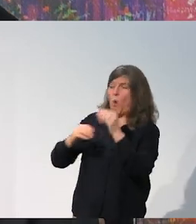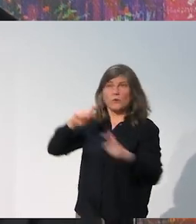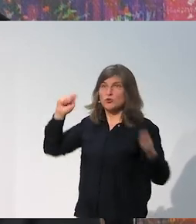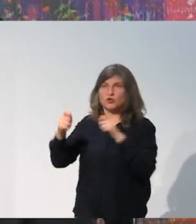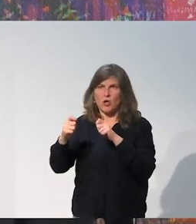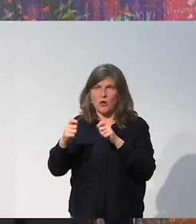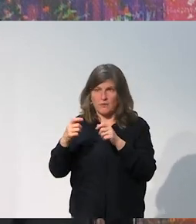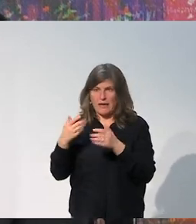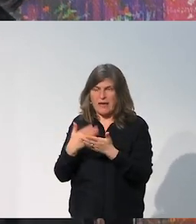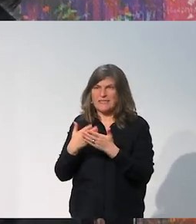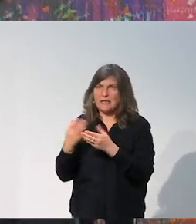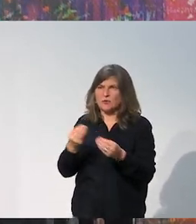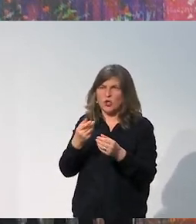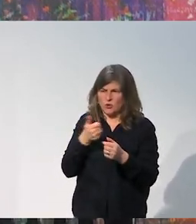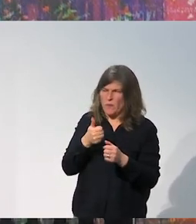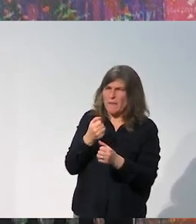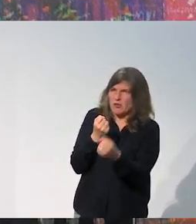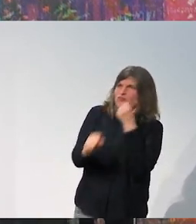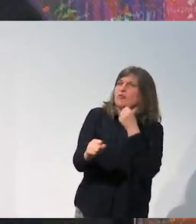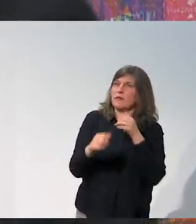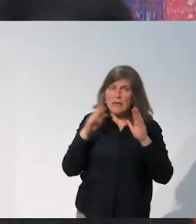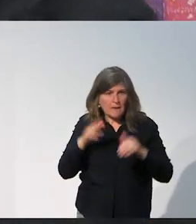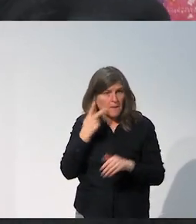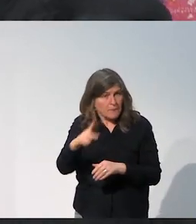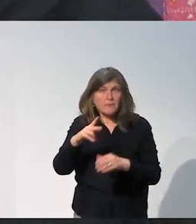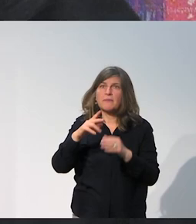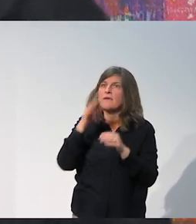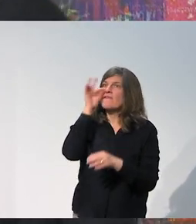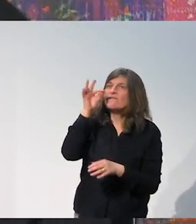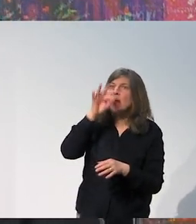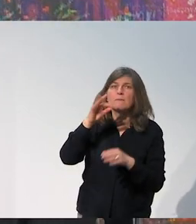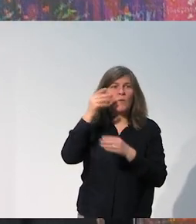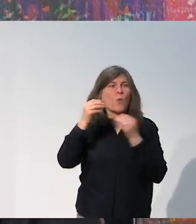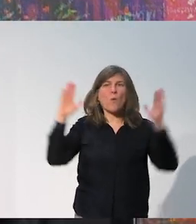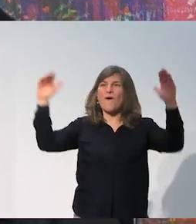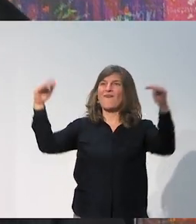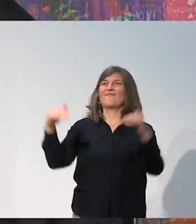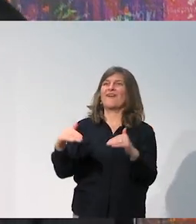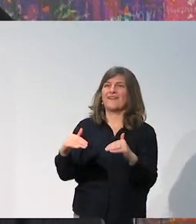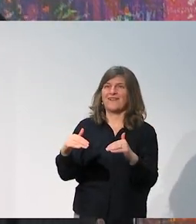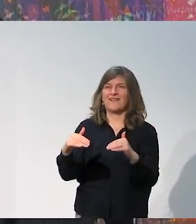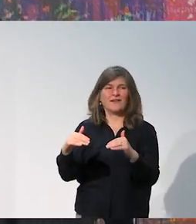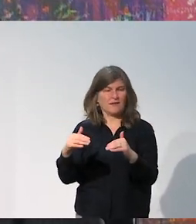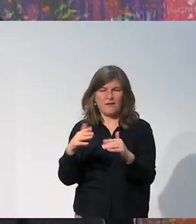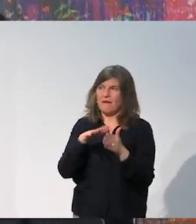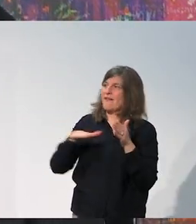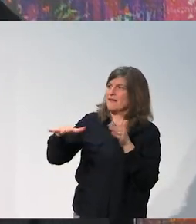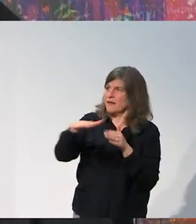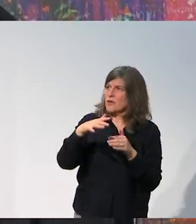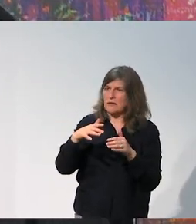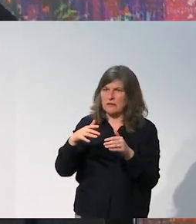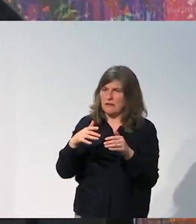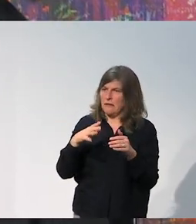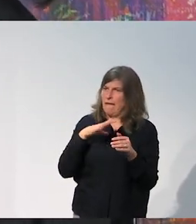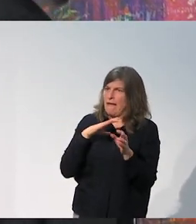ça le dérange. Même dans sa ferme et dans sa vallée au bord de la Santoire, au milieu de rien, il est atteint, il est